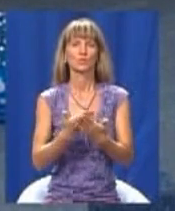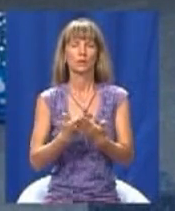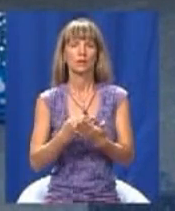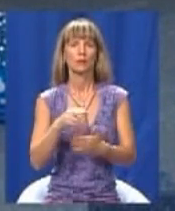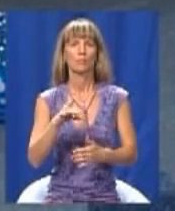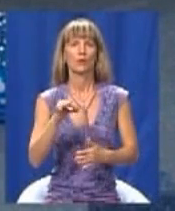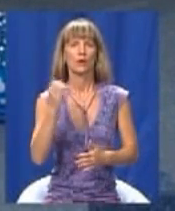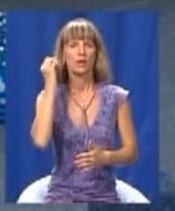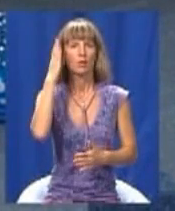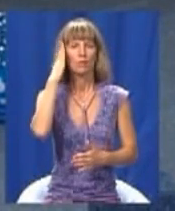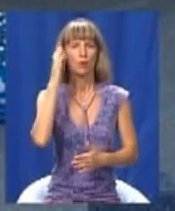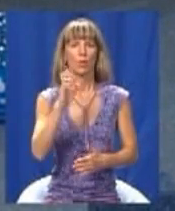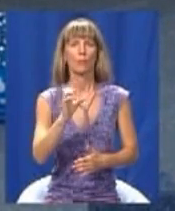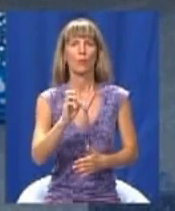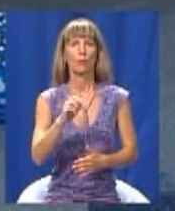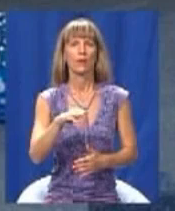про японського